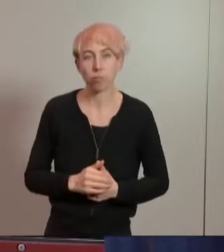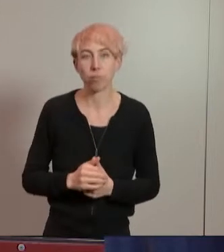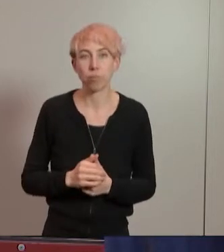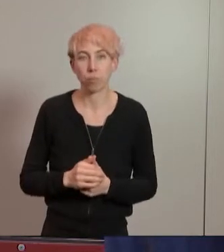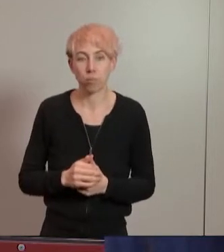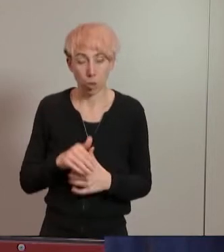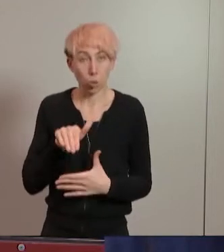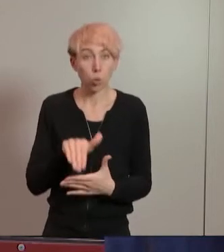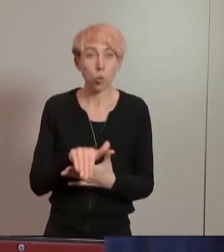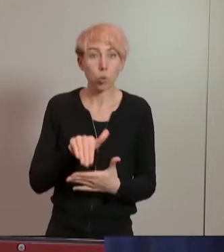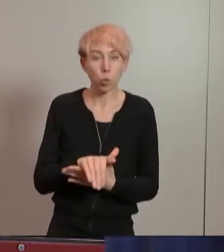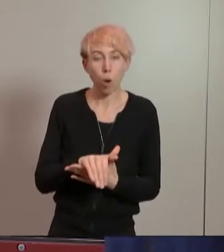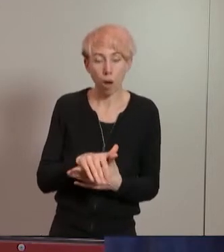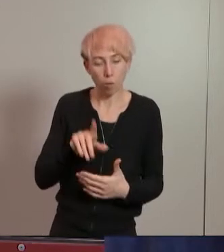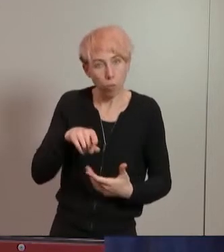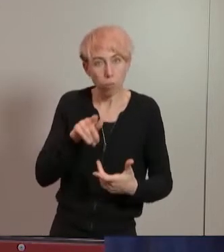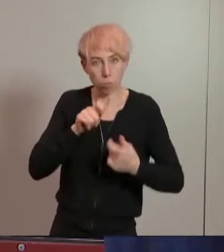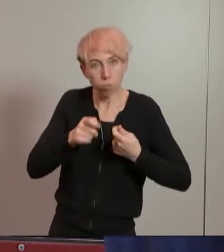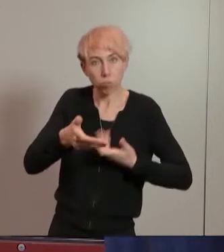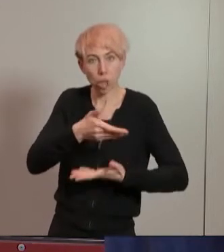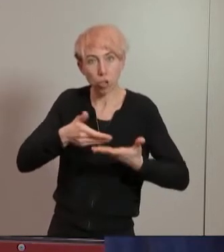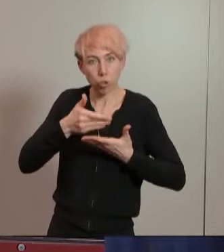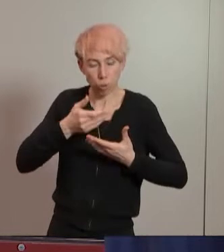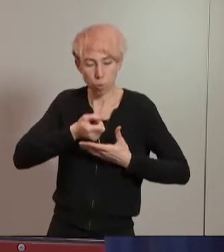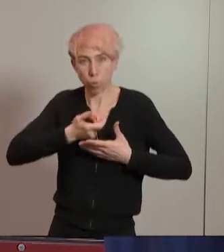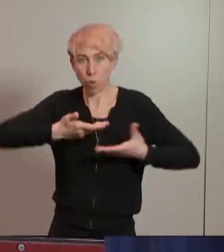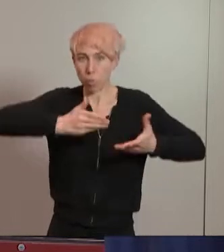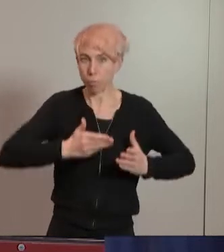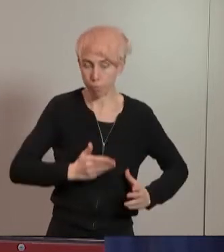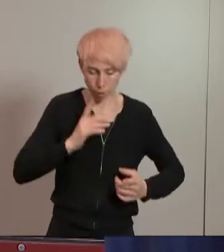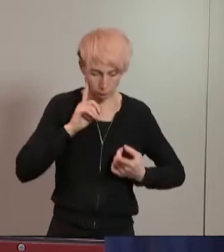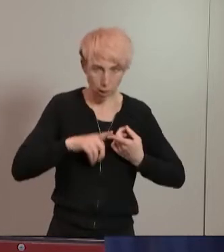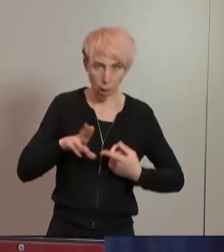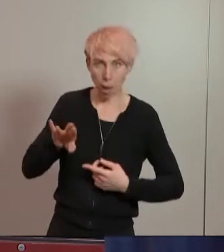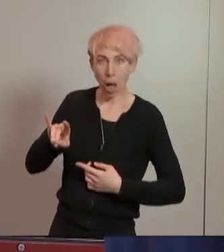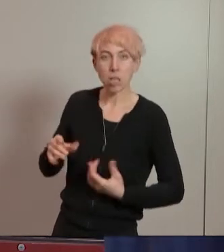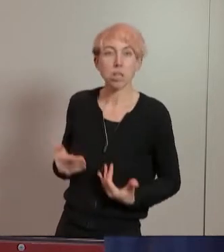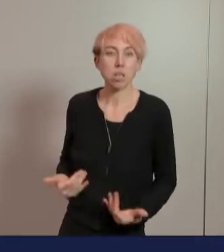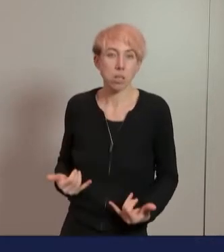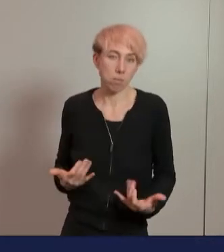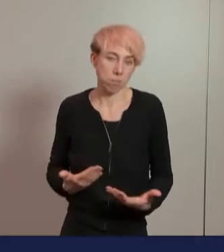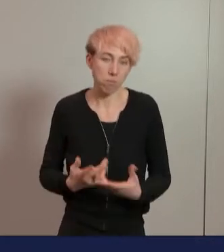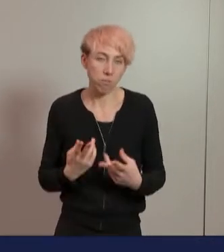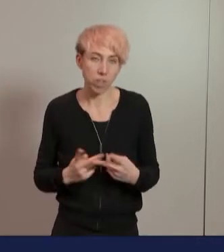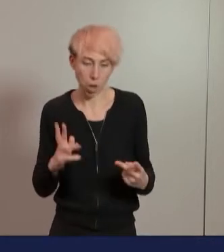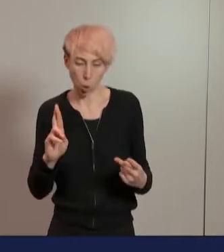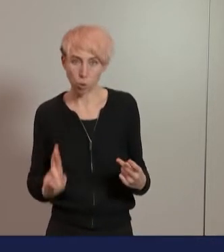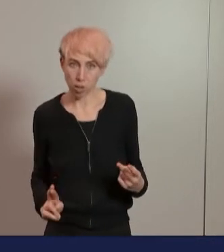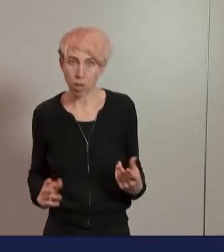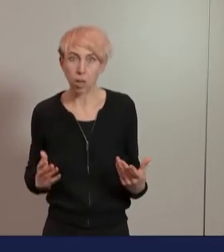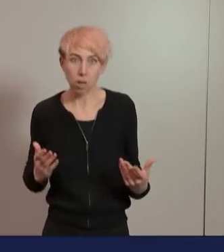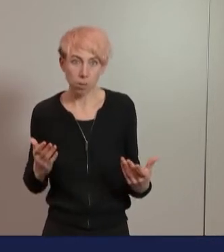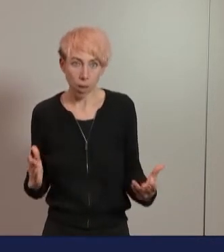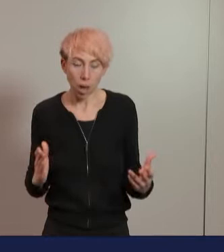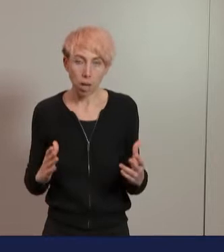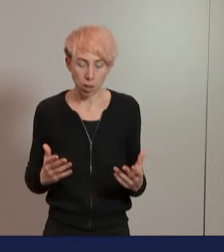Nous aurons ce soir à traiter et échanger sur un ensemble de délibérations relatives aux ressources humaines de la collectivité. Mais le débat